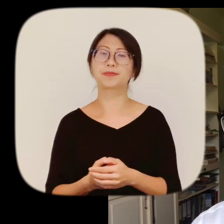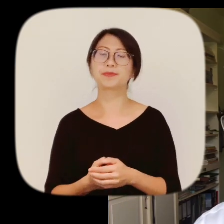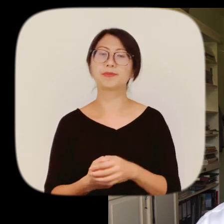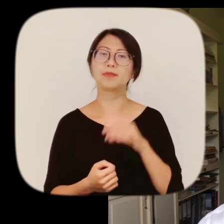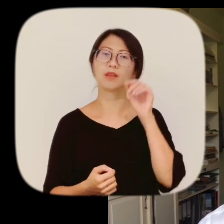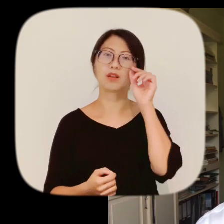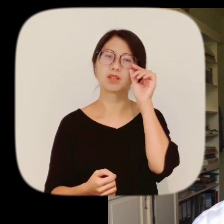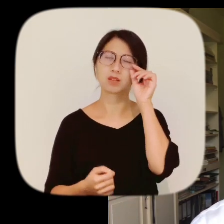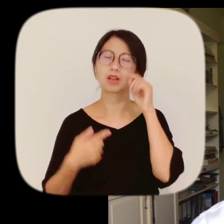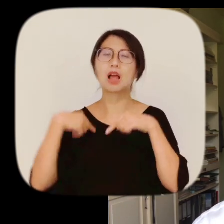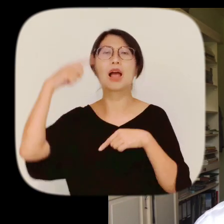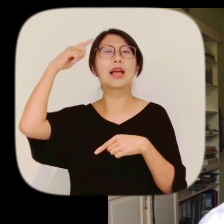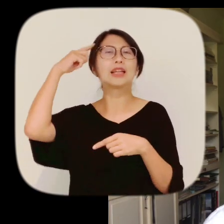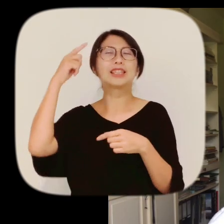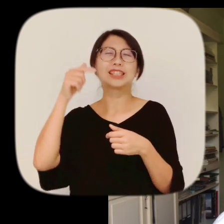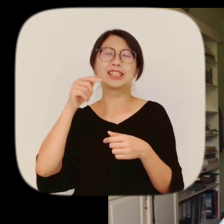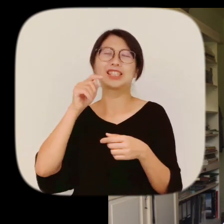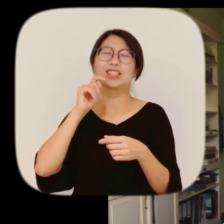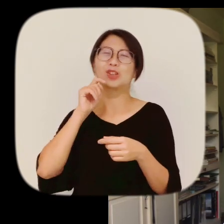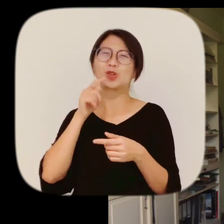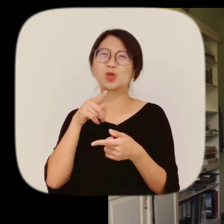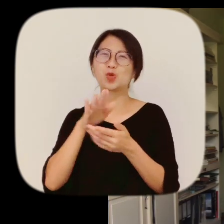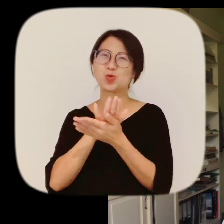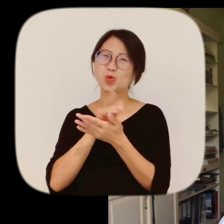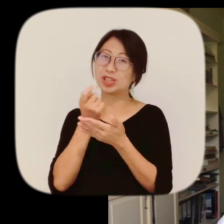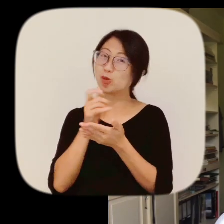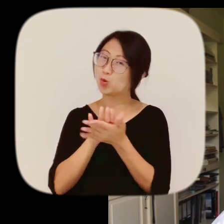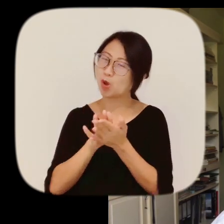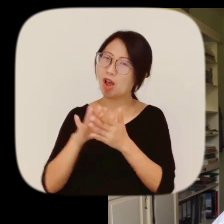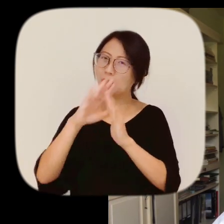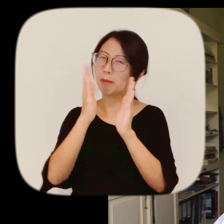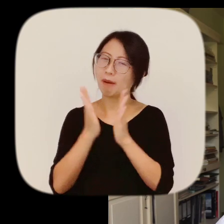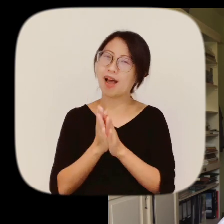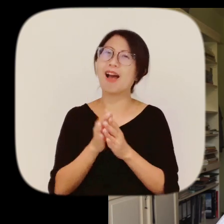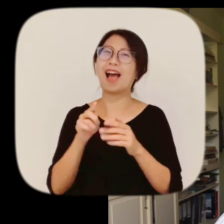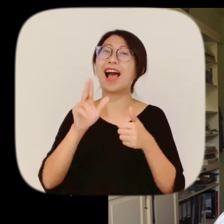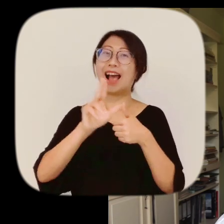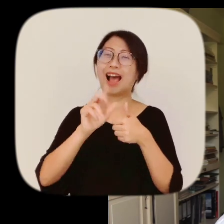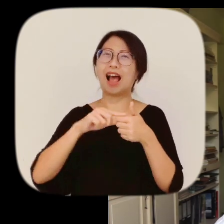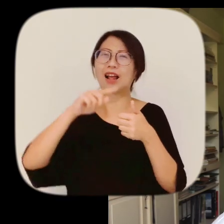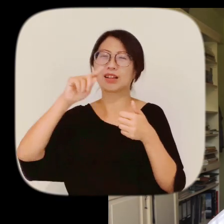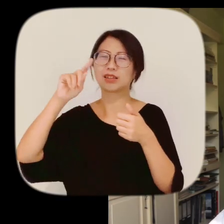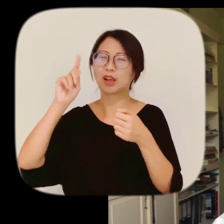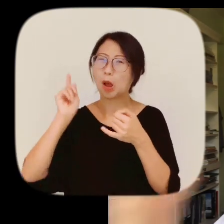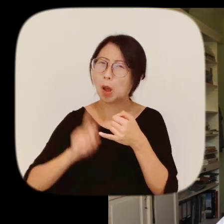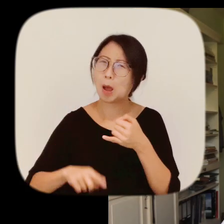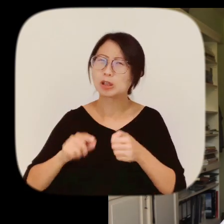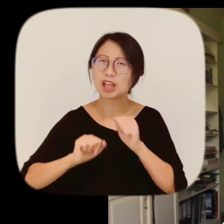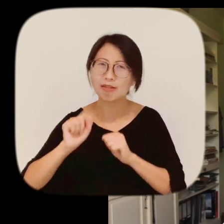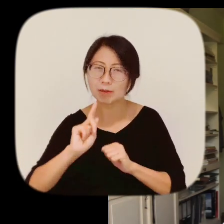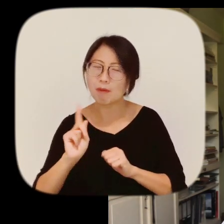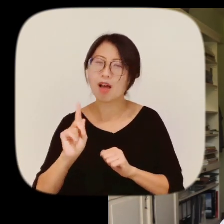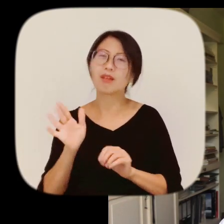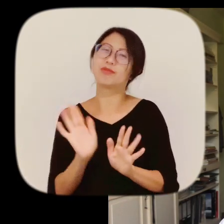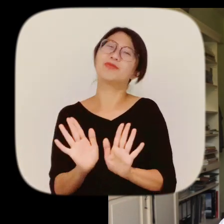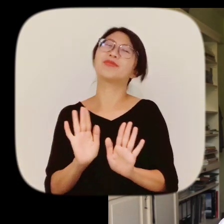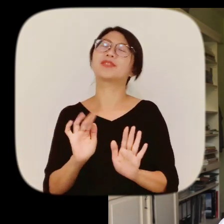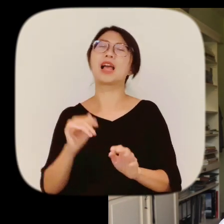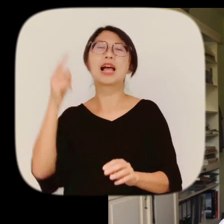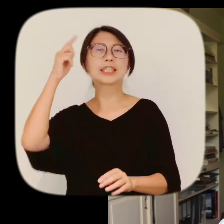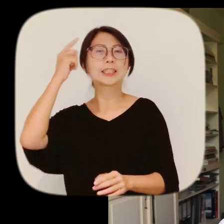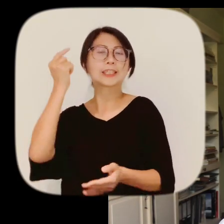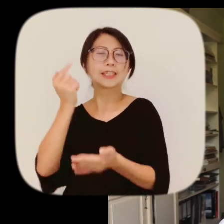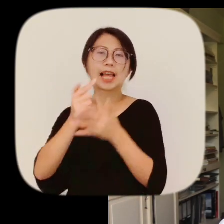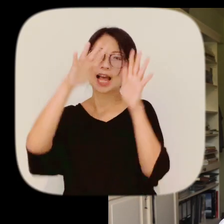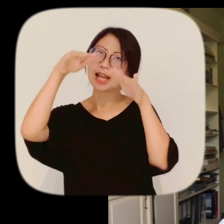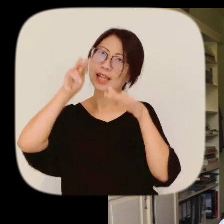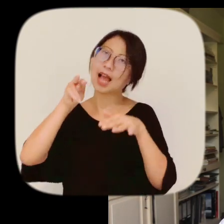看下去了我今天呢不是要讲主要讲Thomas的下场我只是说这是一个大的背景你看到当时的